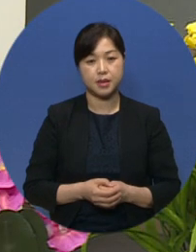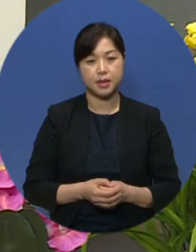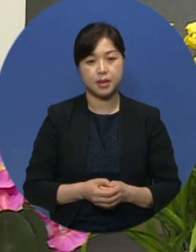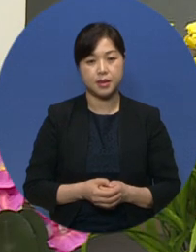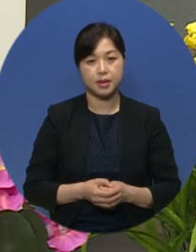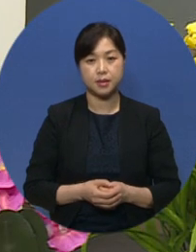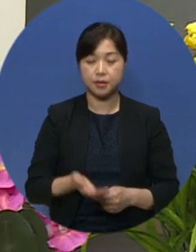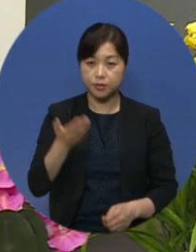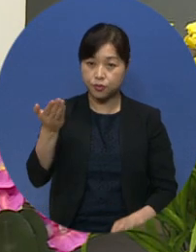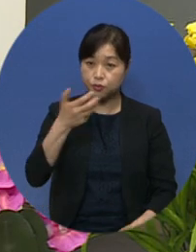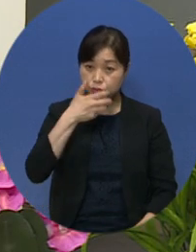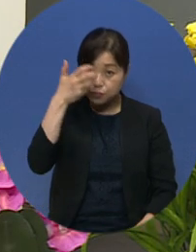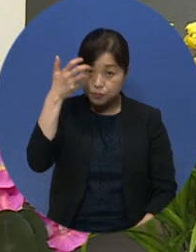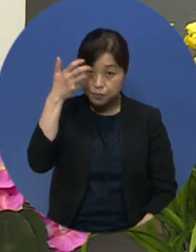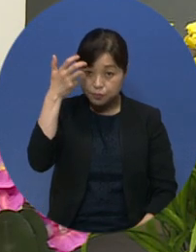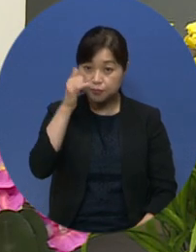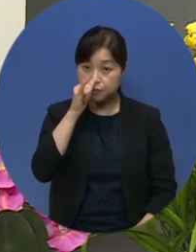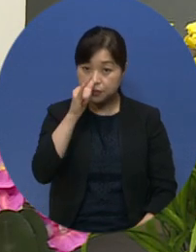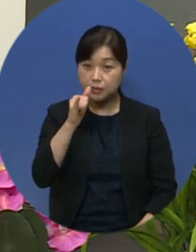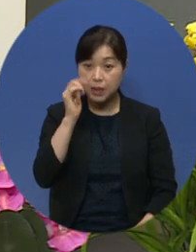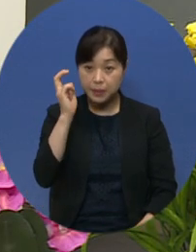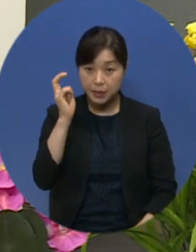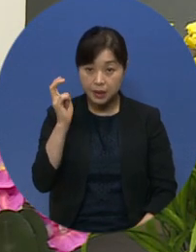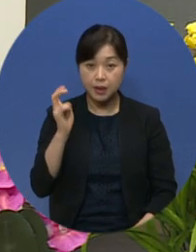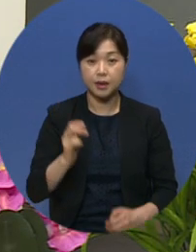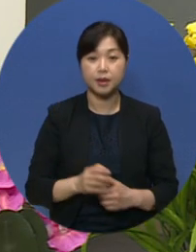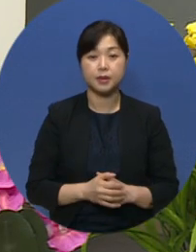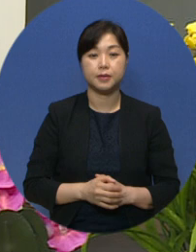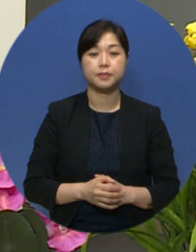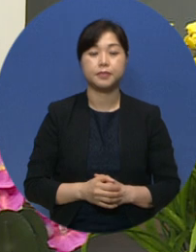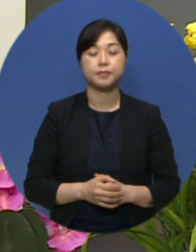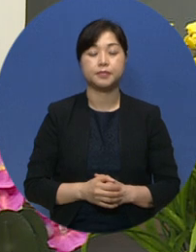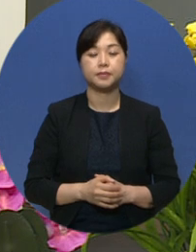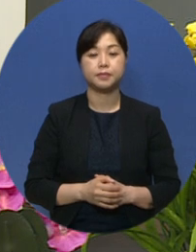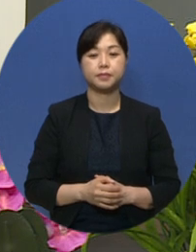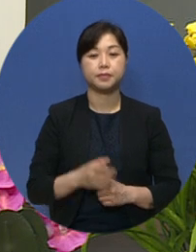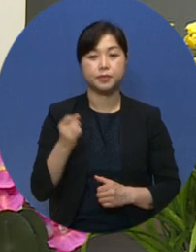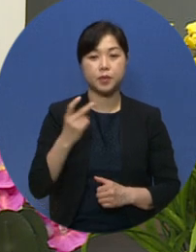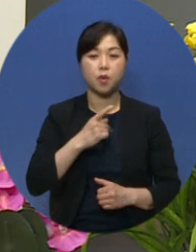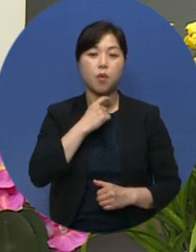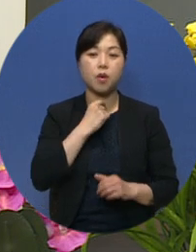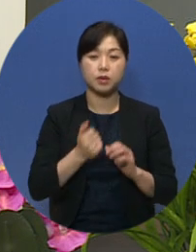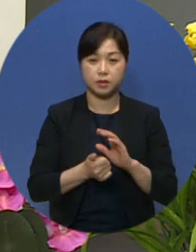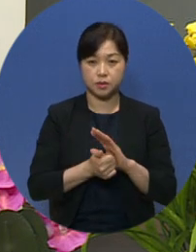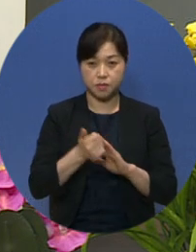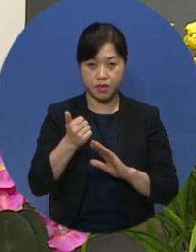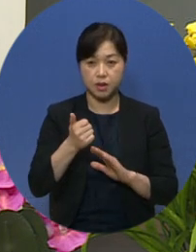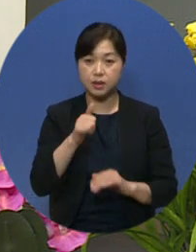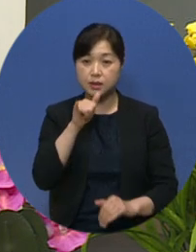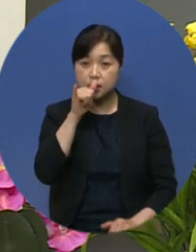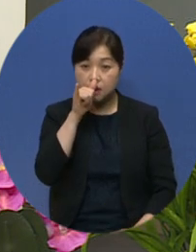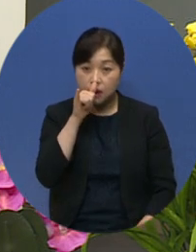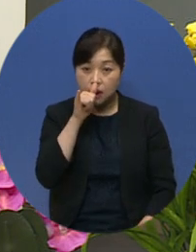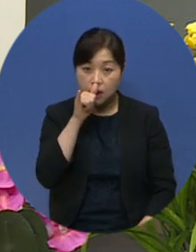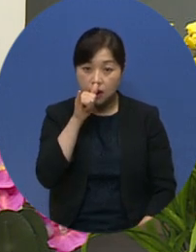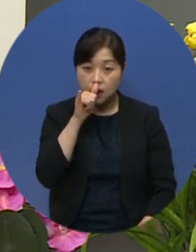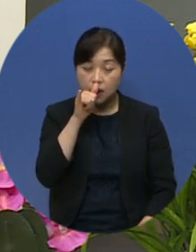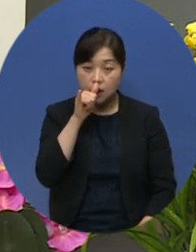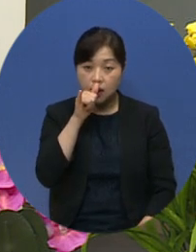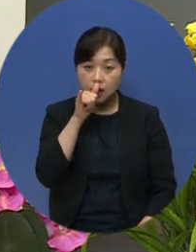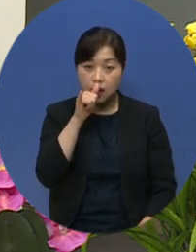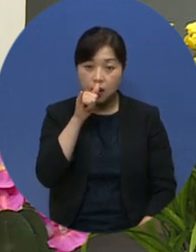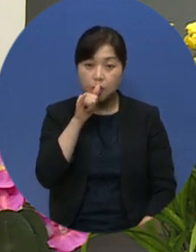가운데 그래도 꿈이 4 앞으로도 더 있으실 거고 넓네 소망이 땀이 않은